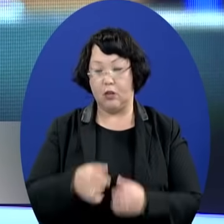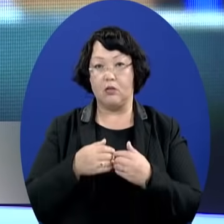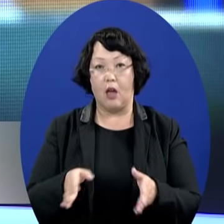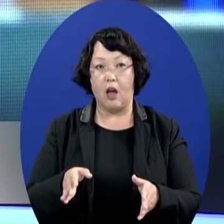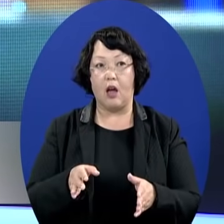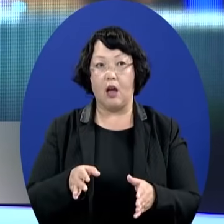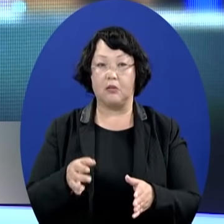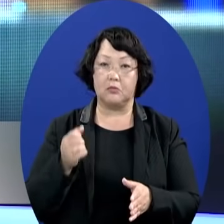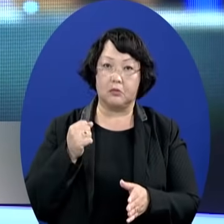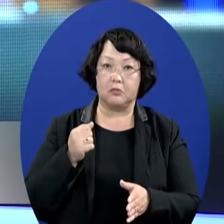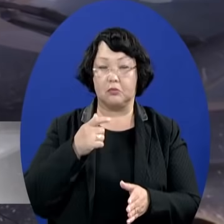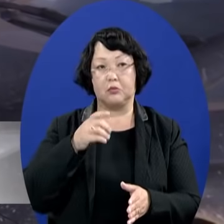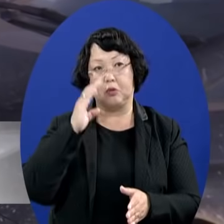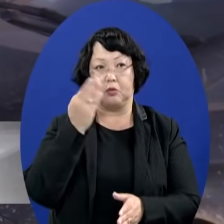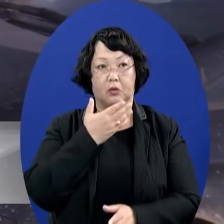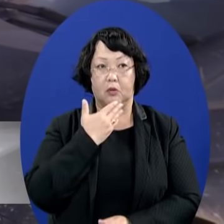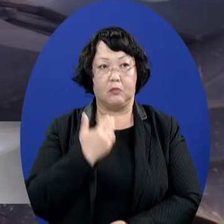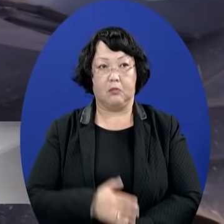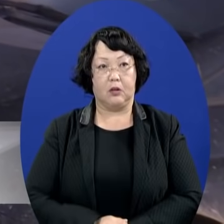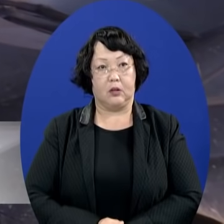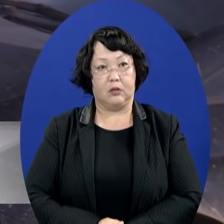эсэх нь тодорхойгүй байна.